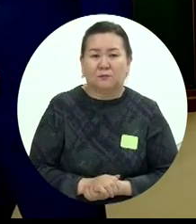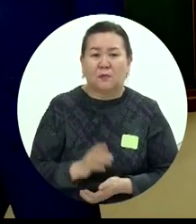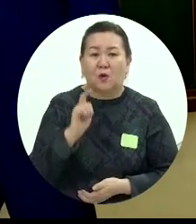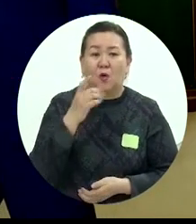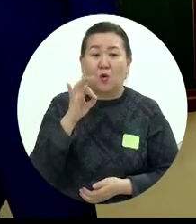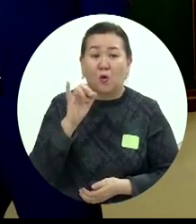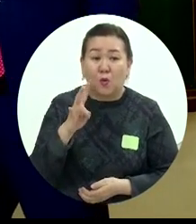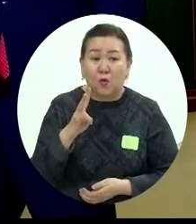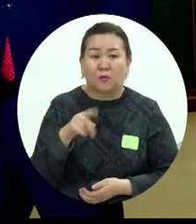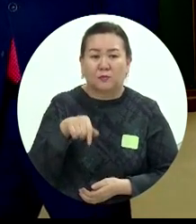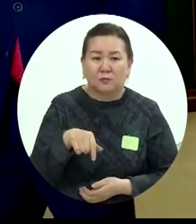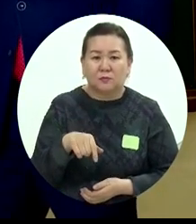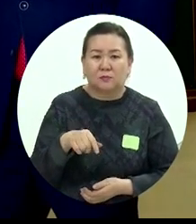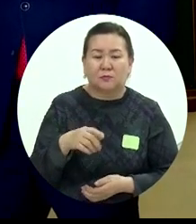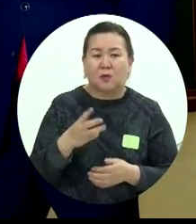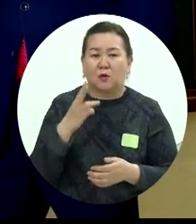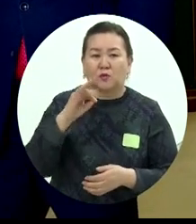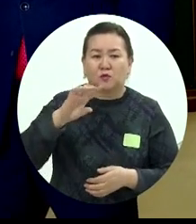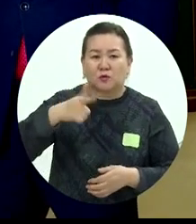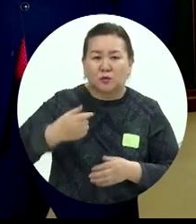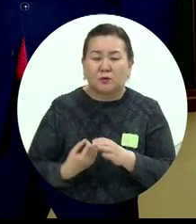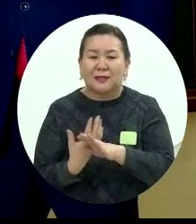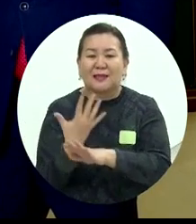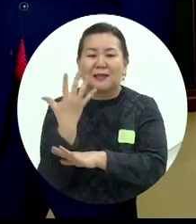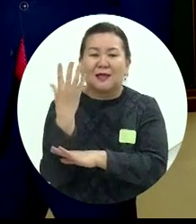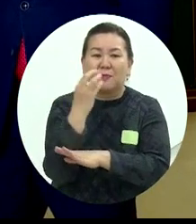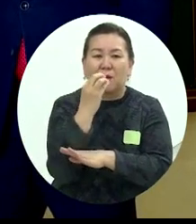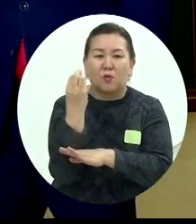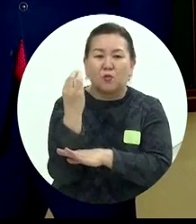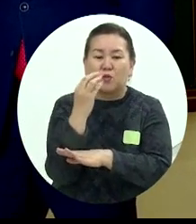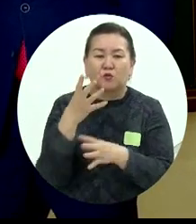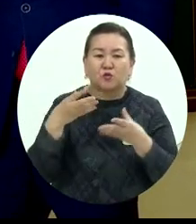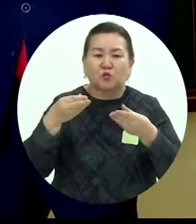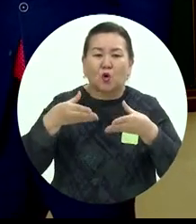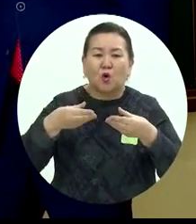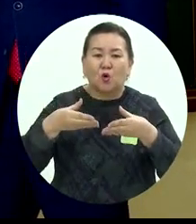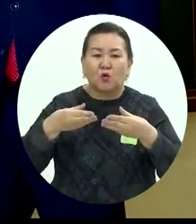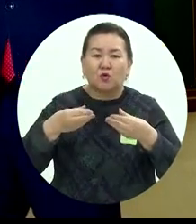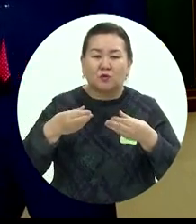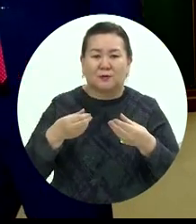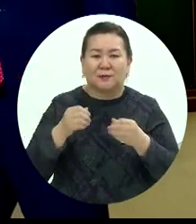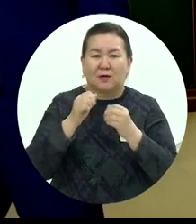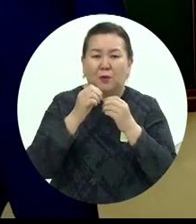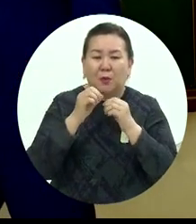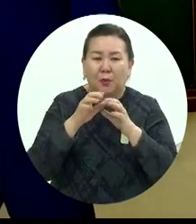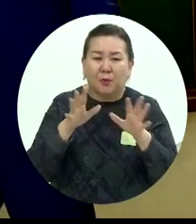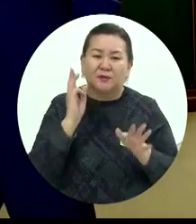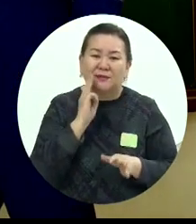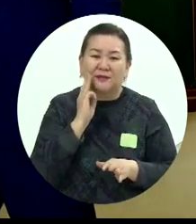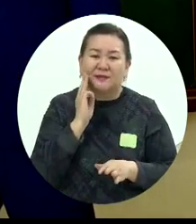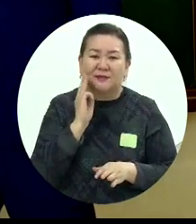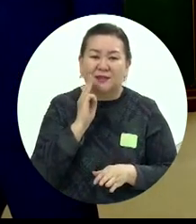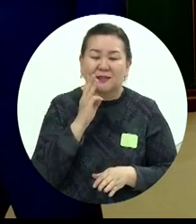За хөнг нэг наст бутлаг ургамлын дэлбэнээс бол гаргаж авдаг. За хөвн нь бол зөөлөн, за нарийнхан, за шаргал, за